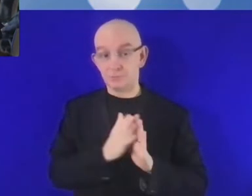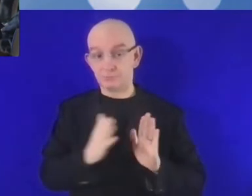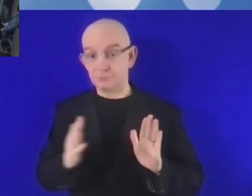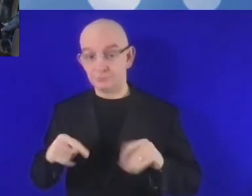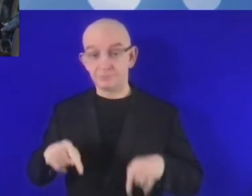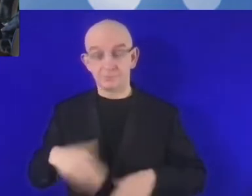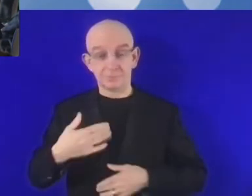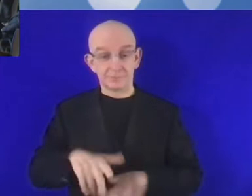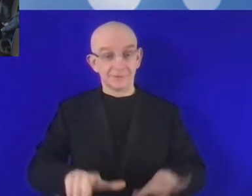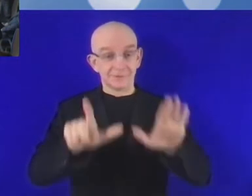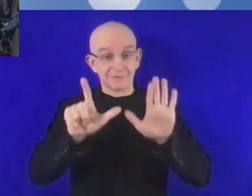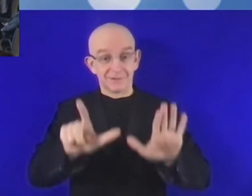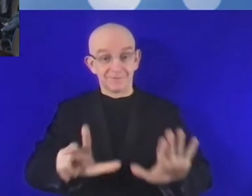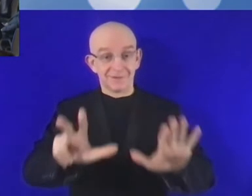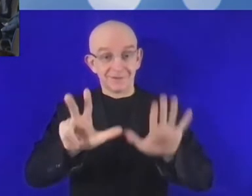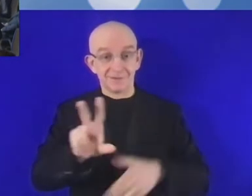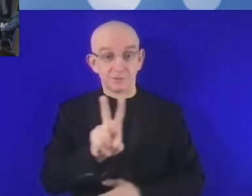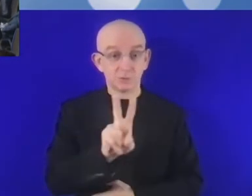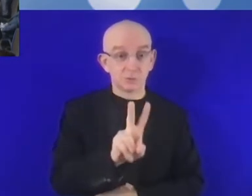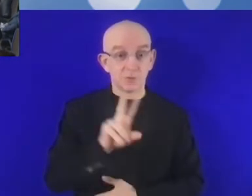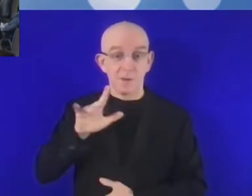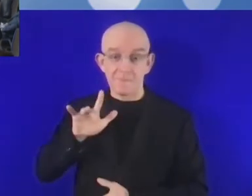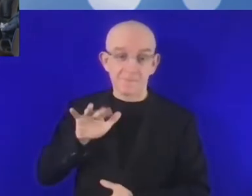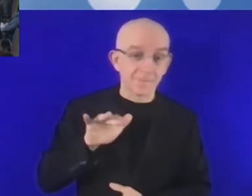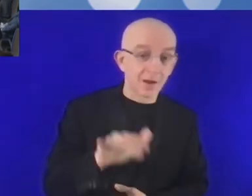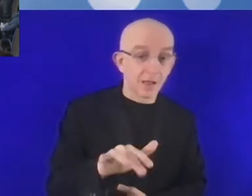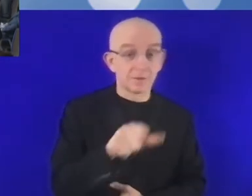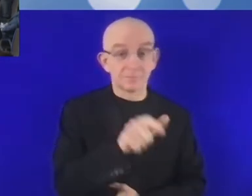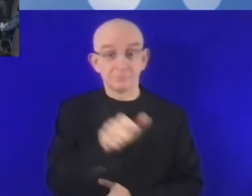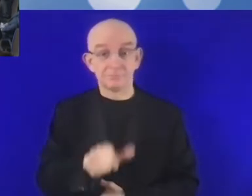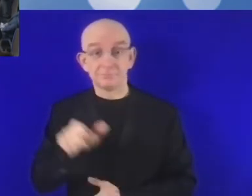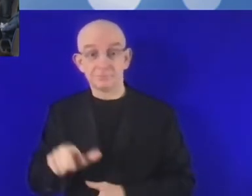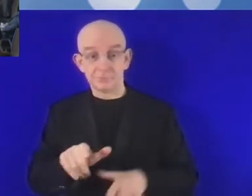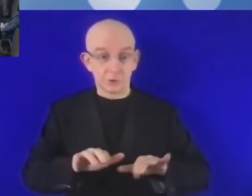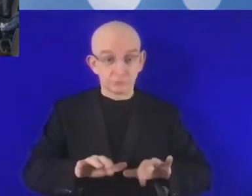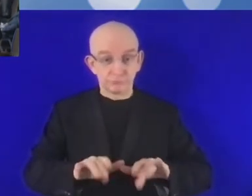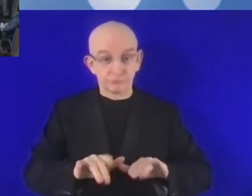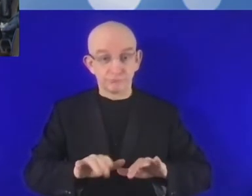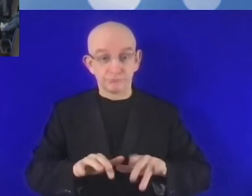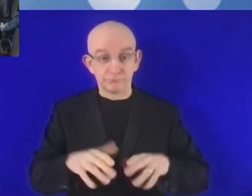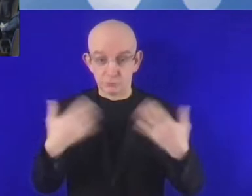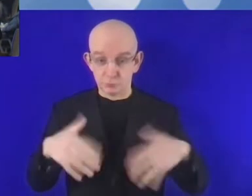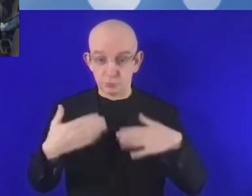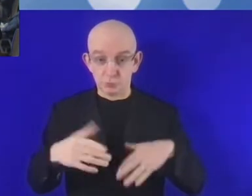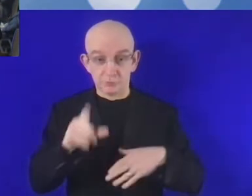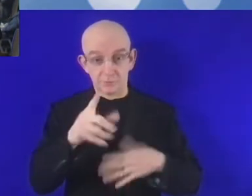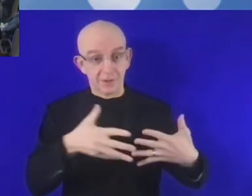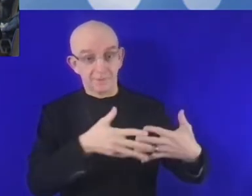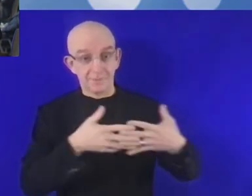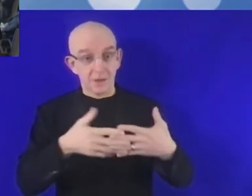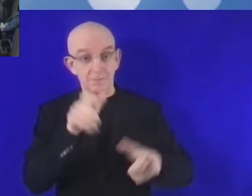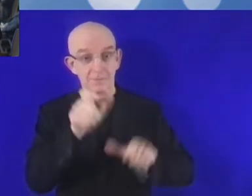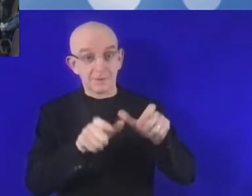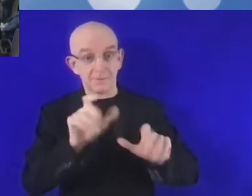على حياتنا وستؤثر على كيفية استخدامنا للإنترنت. خلال عامين من عام